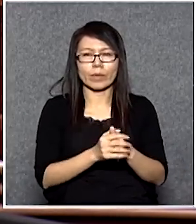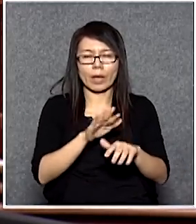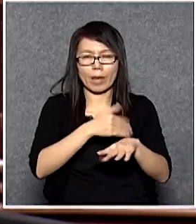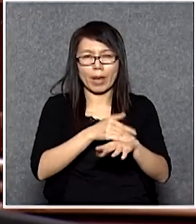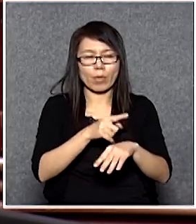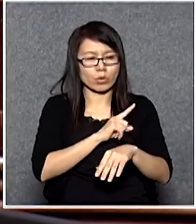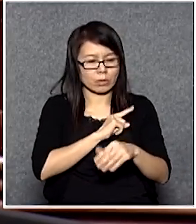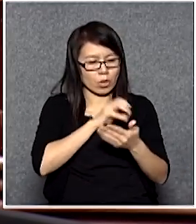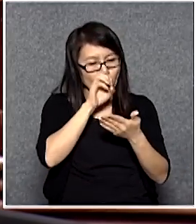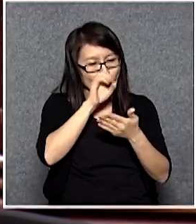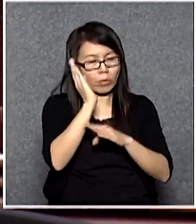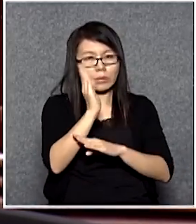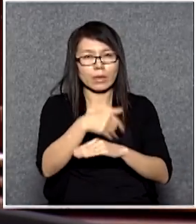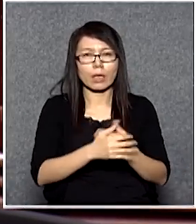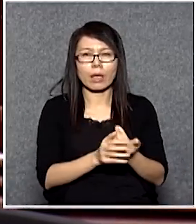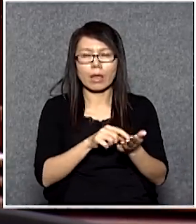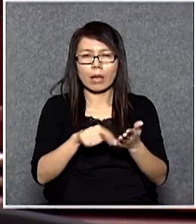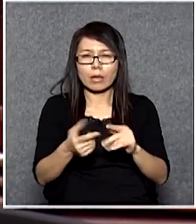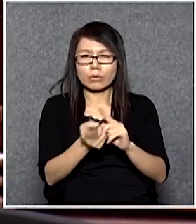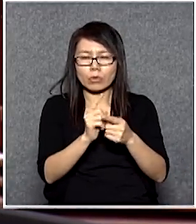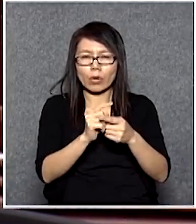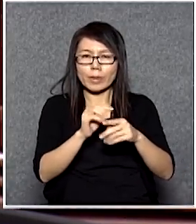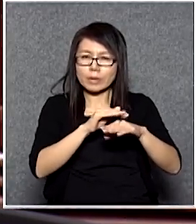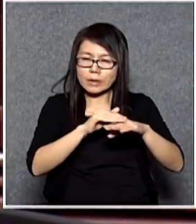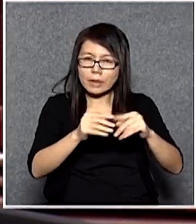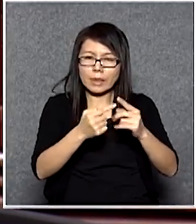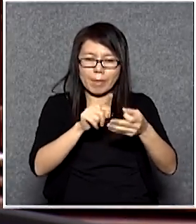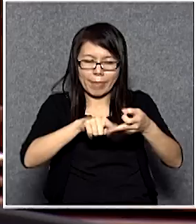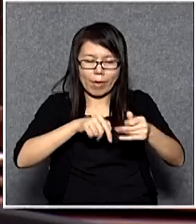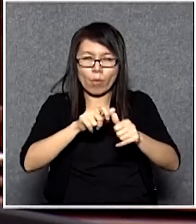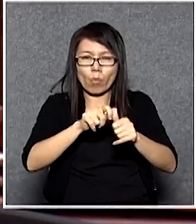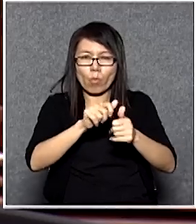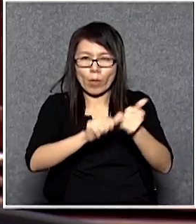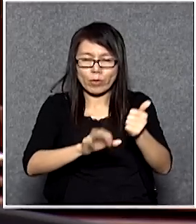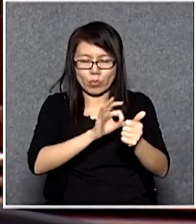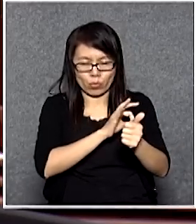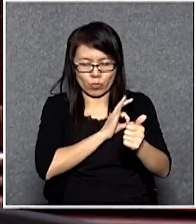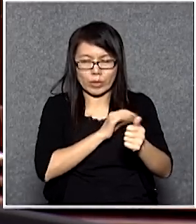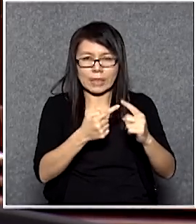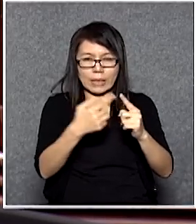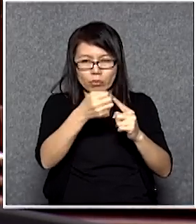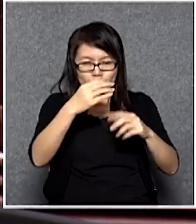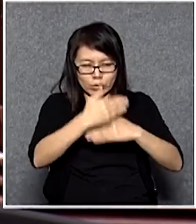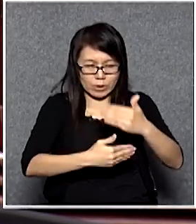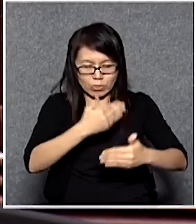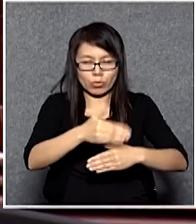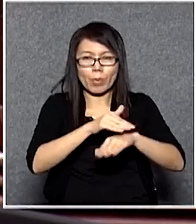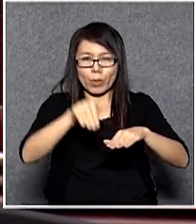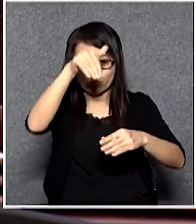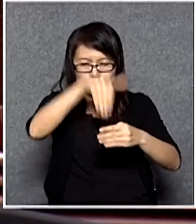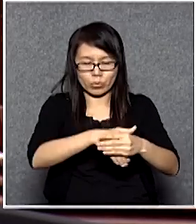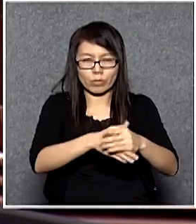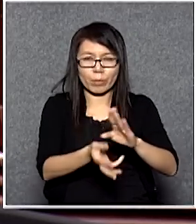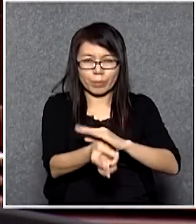讀的要有一個廣泛代表性的提名委員會按民主程序提名後普選產生